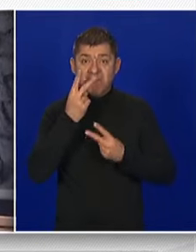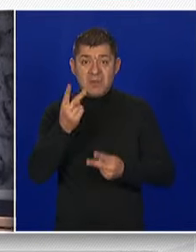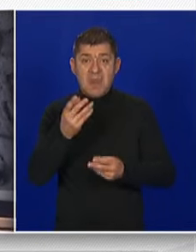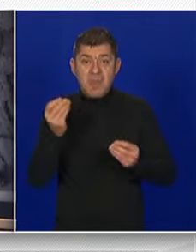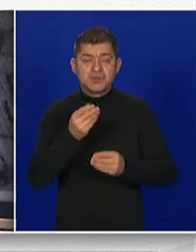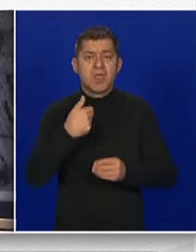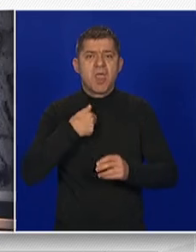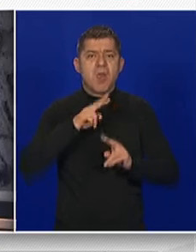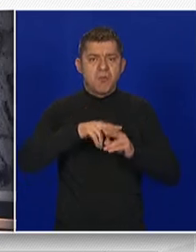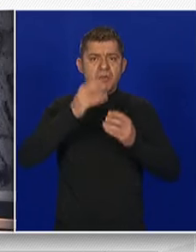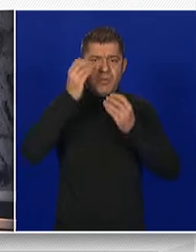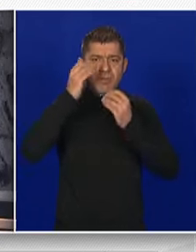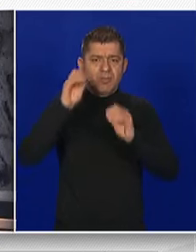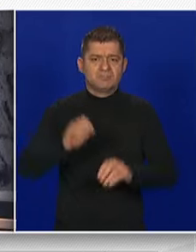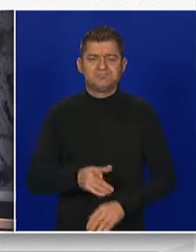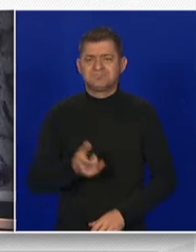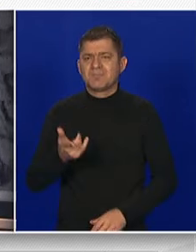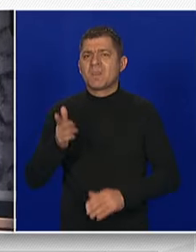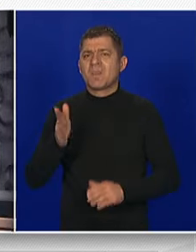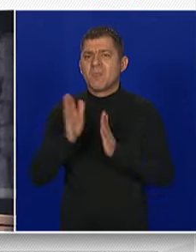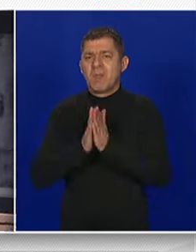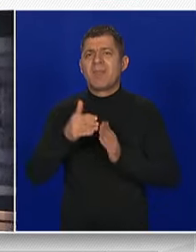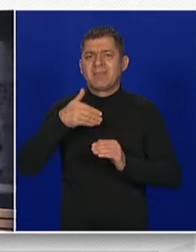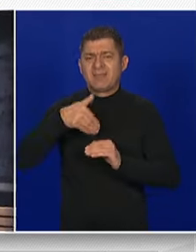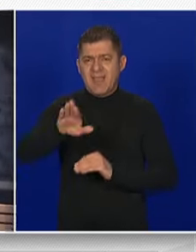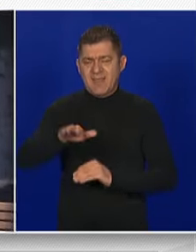Ok, izvolite, idemo dalje.